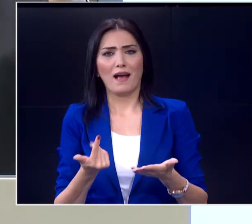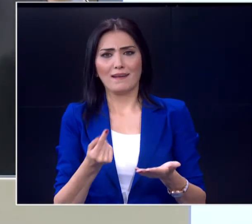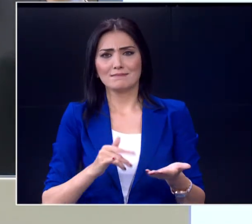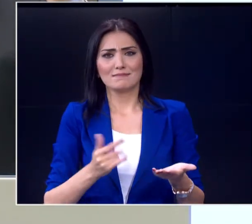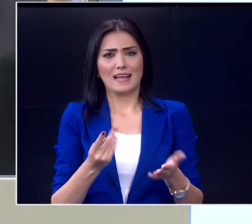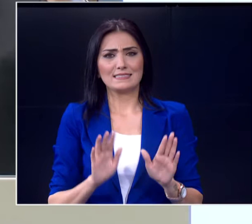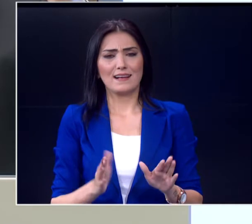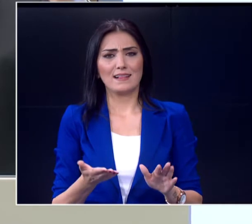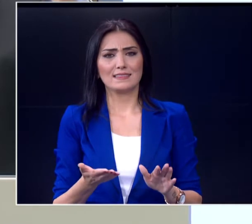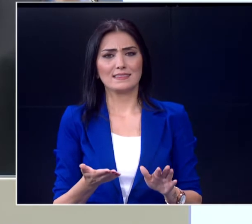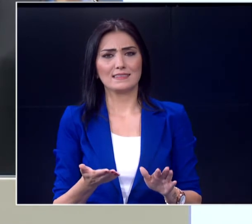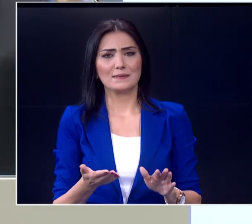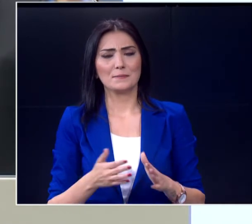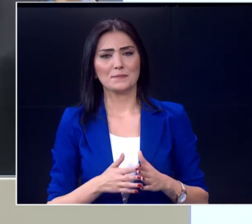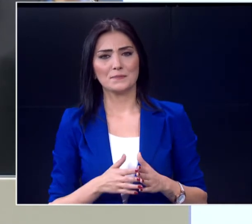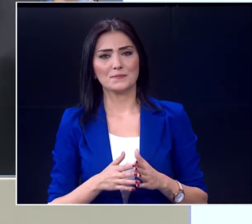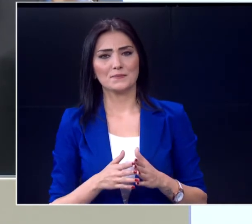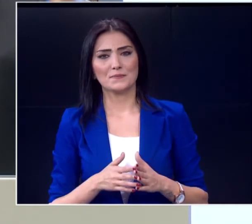kaldı?